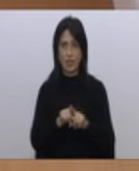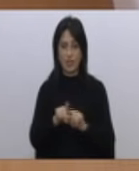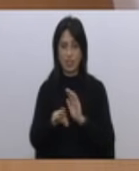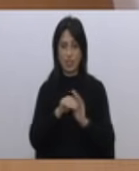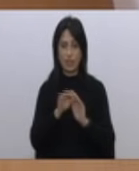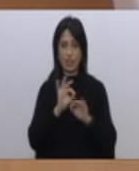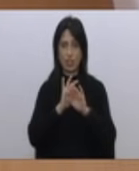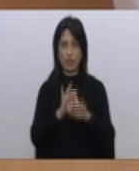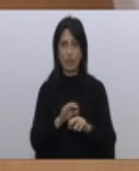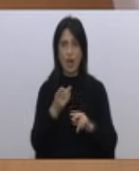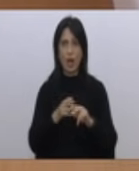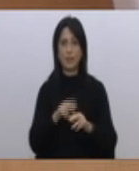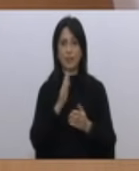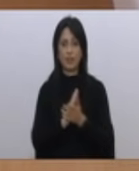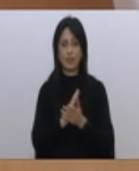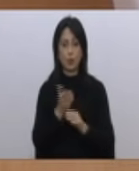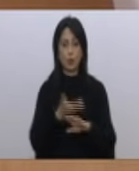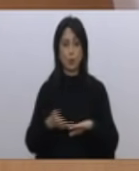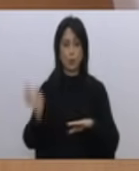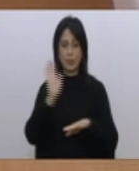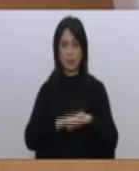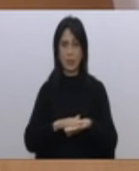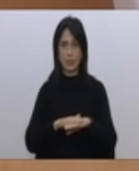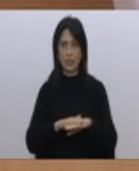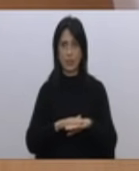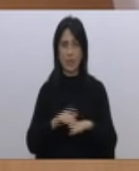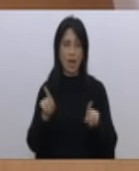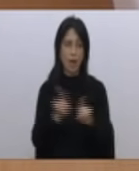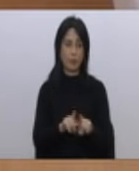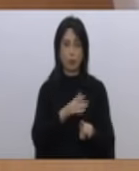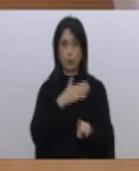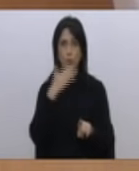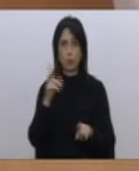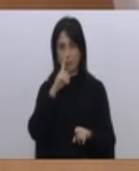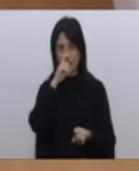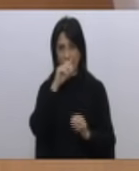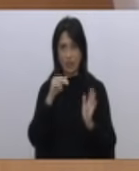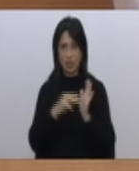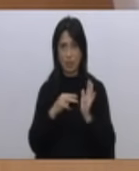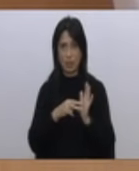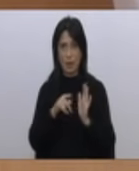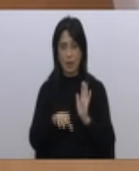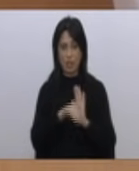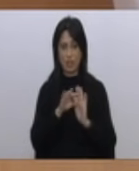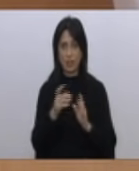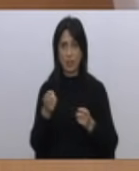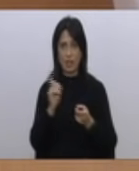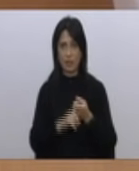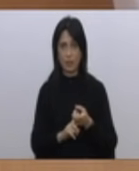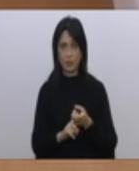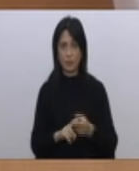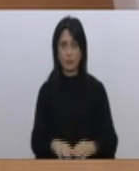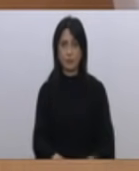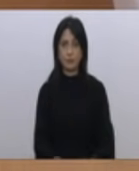არჩევნები ჩაატარეთ. ამიტომ არის უმძიმესი და უპრეცედენტოდ მწვავე შეფასებები ამ არჩევნებთან დაკავშირებით.